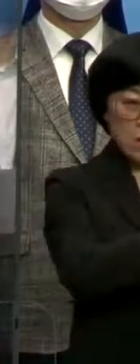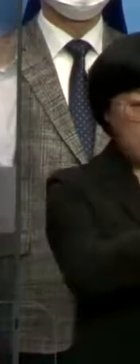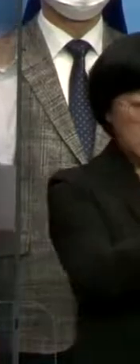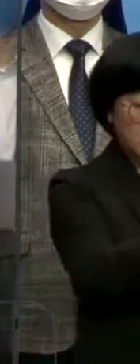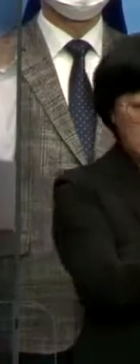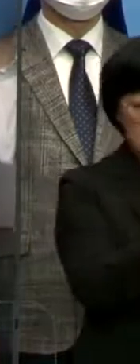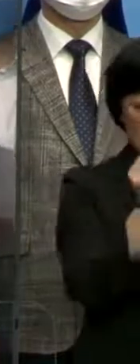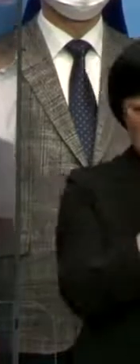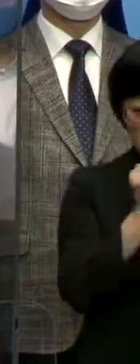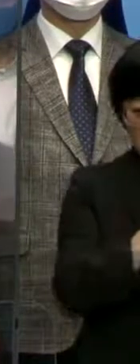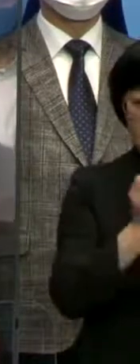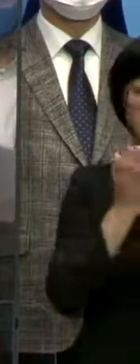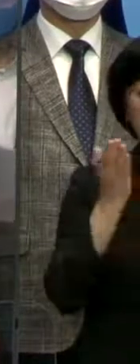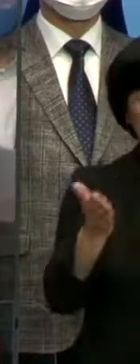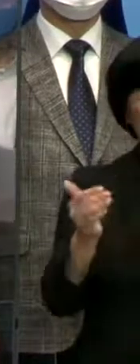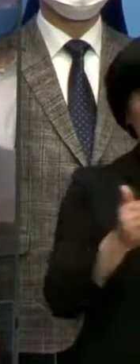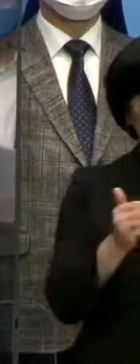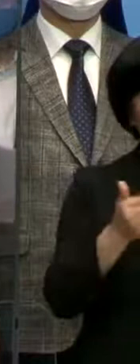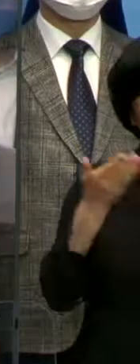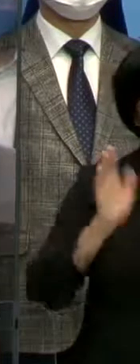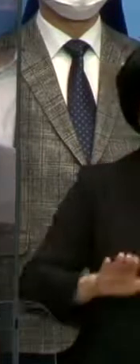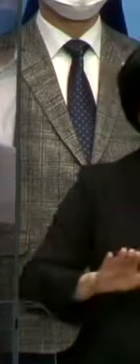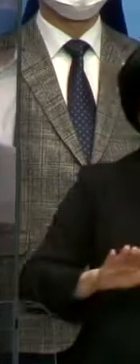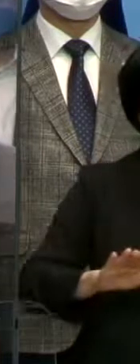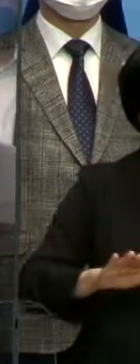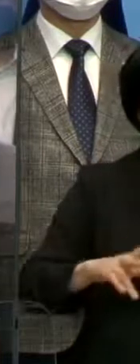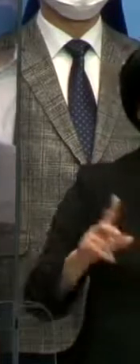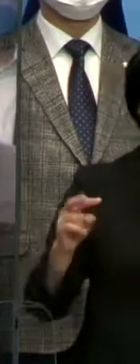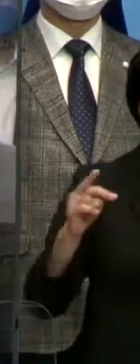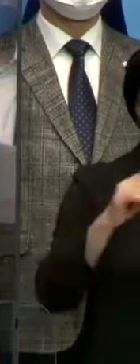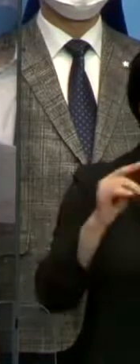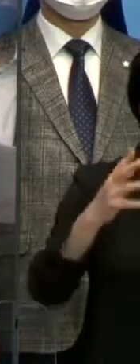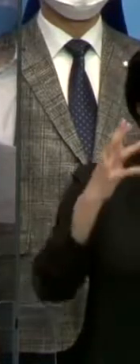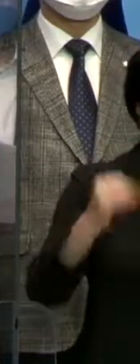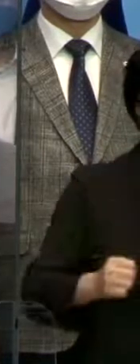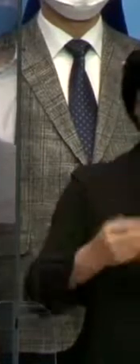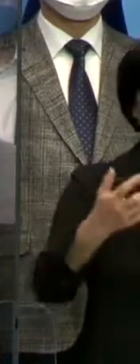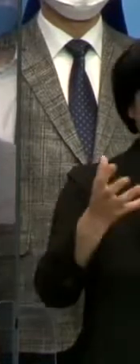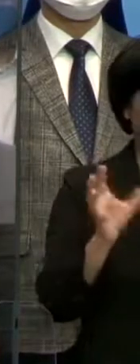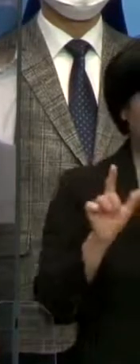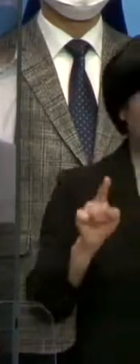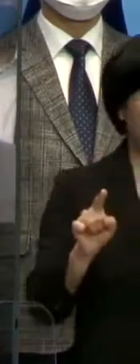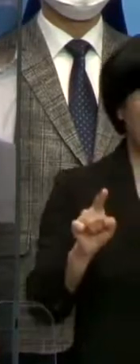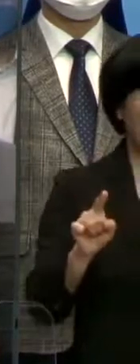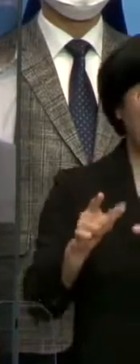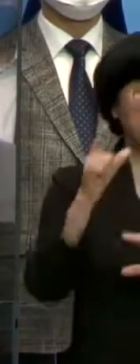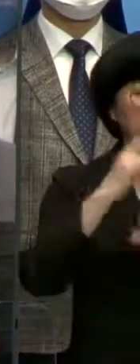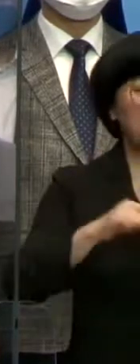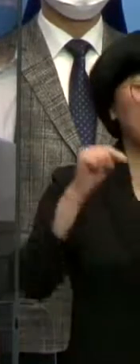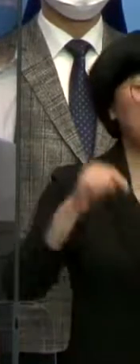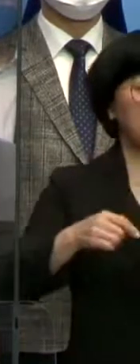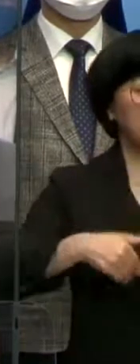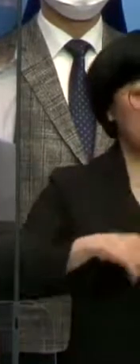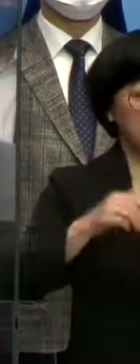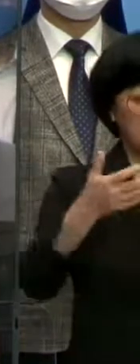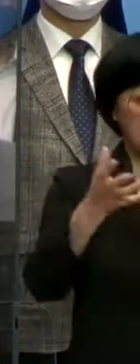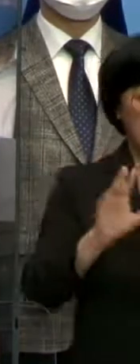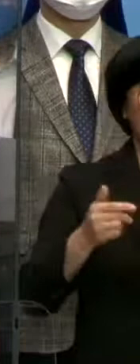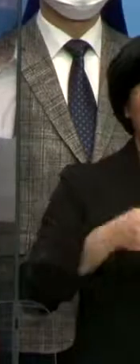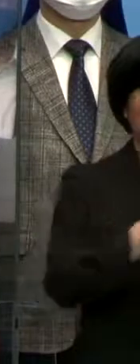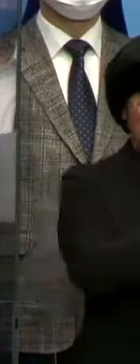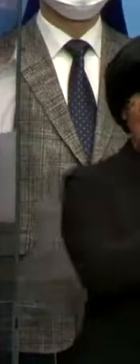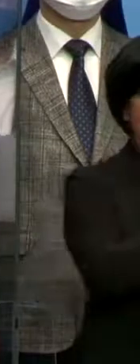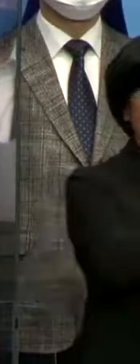의원들의 설득력 있는 설명이 있었지만 논란이 많은 내용인 만큼 추가 논의가 필요하다는 야당의